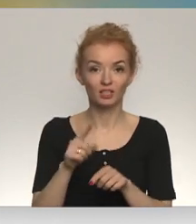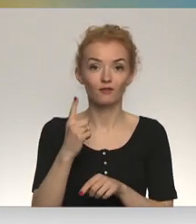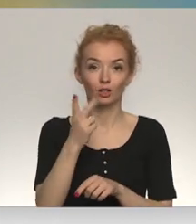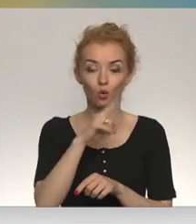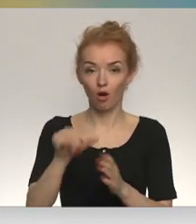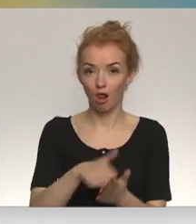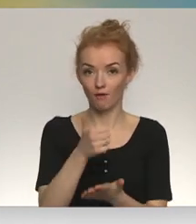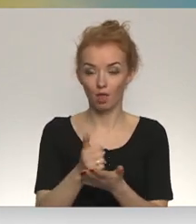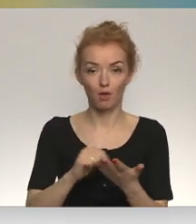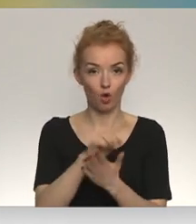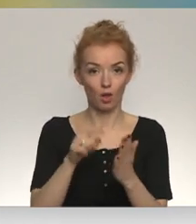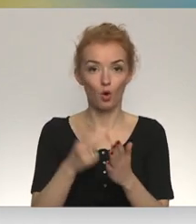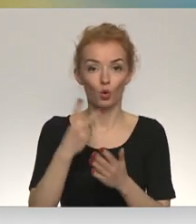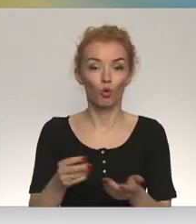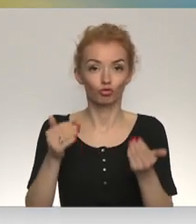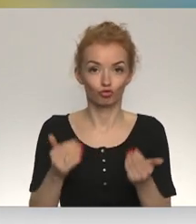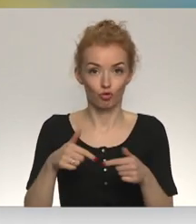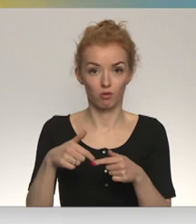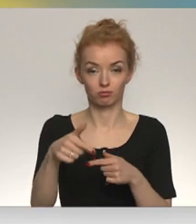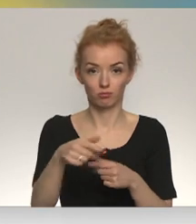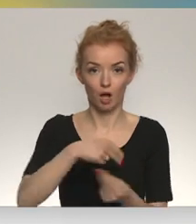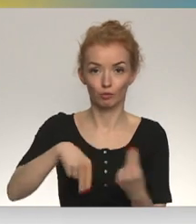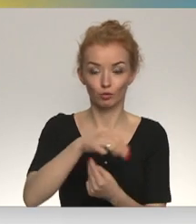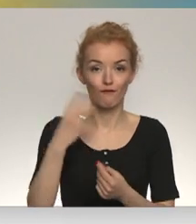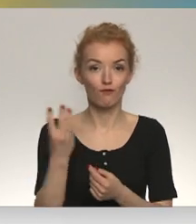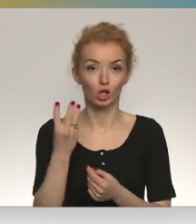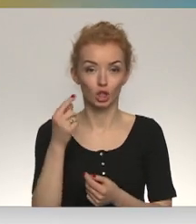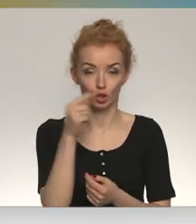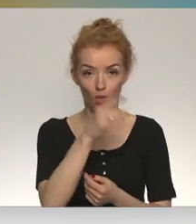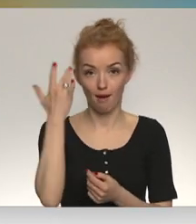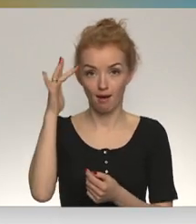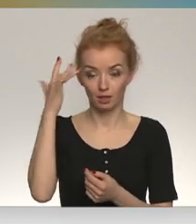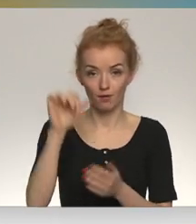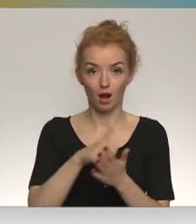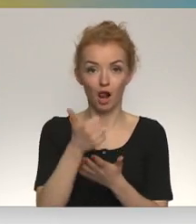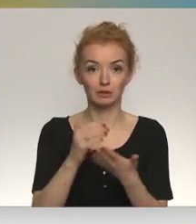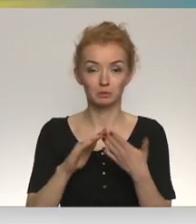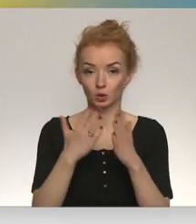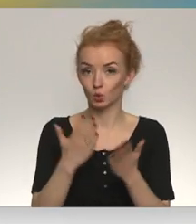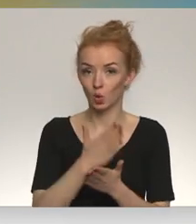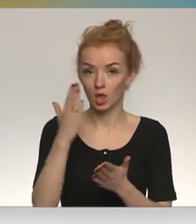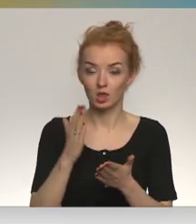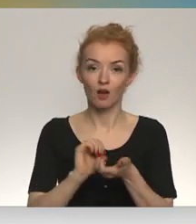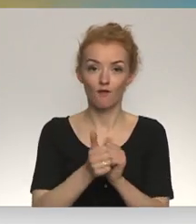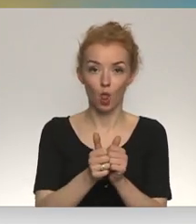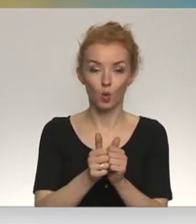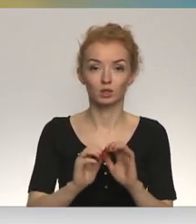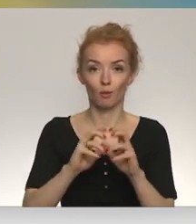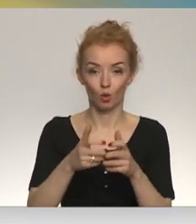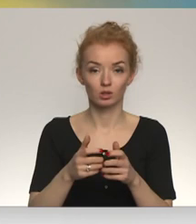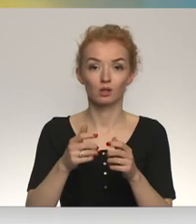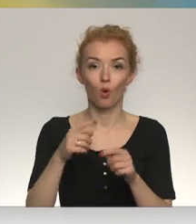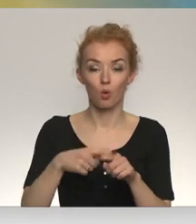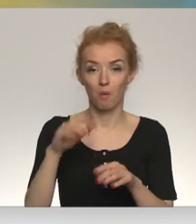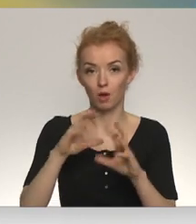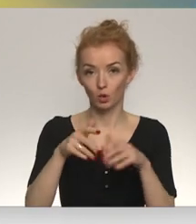galvenajiem jautājumiem, ko šajās dienās apspriež Vašingtonā. ASV galvaspilsētā notiek Starptautiskā valūtas fonda un Pasaules